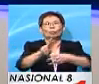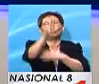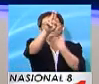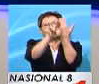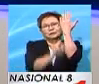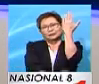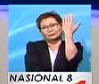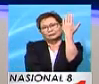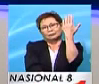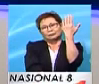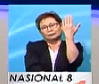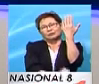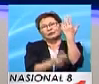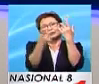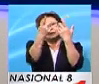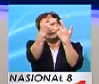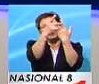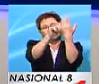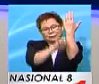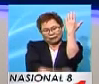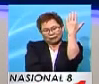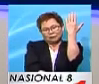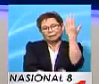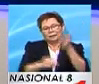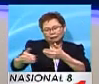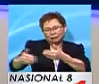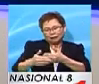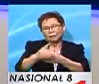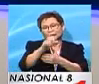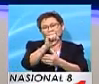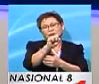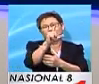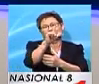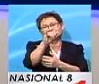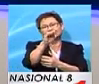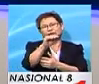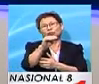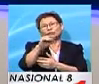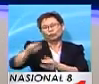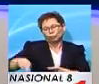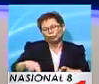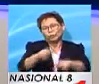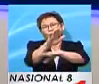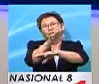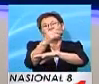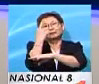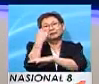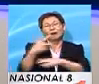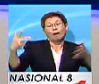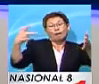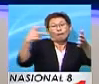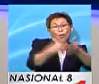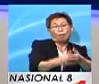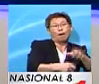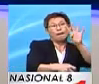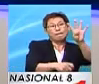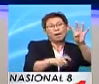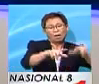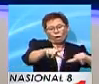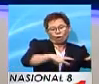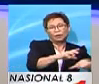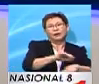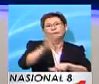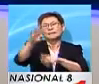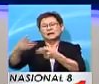Utara Selatan arah selatan dekat slim River perak petang tadi kemalangan membabitkan masing-masing empat Lori dan